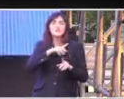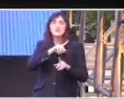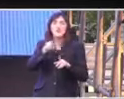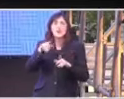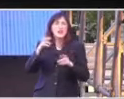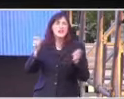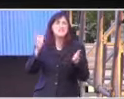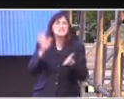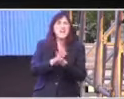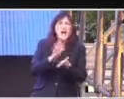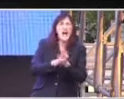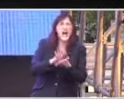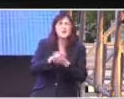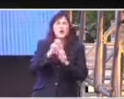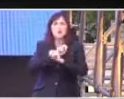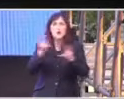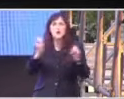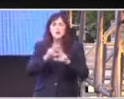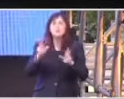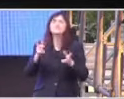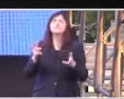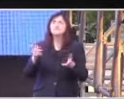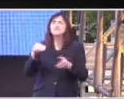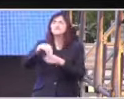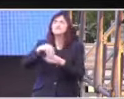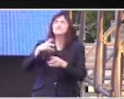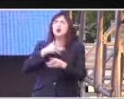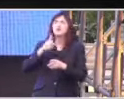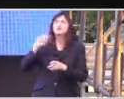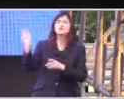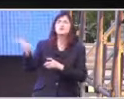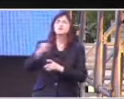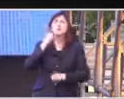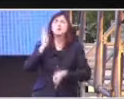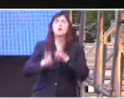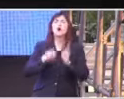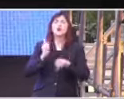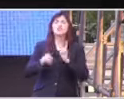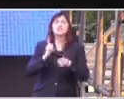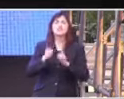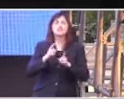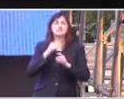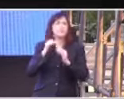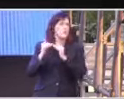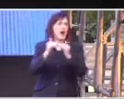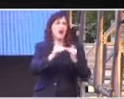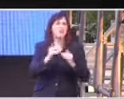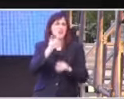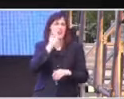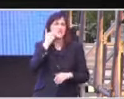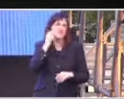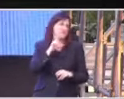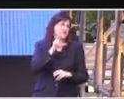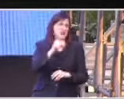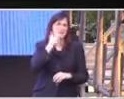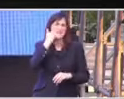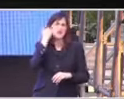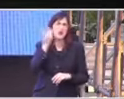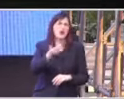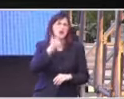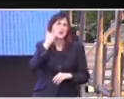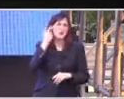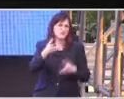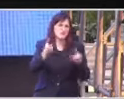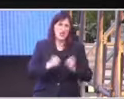uguali che è una vergogna che è inaccettabile che la prossima volta andrà meglio quando siamo stati noi al governo